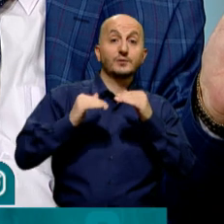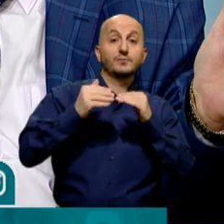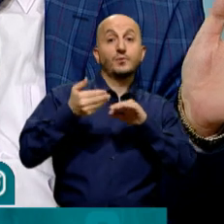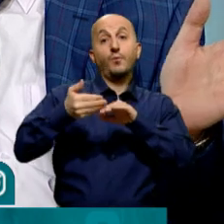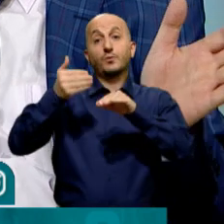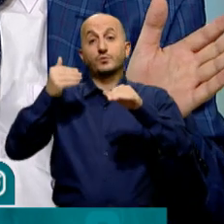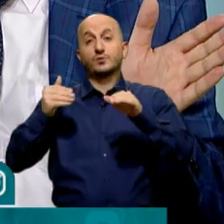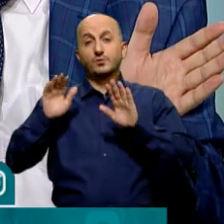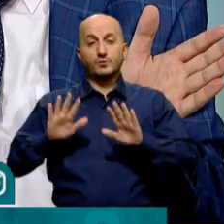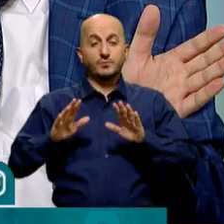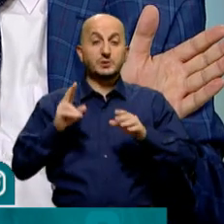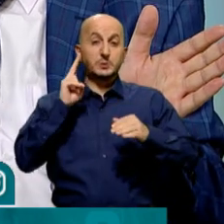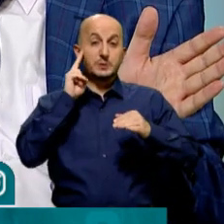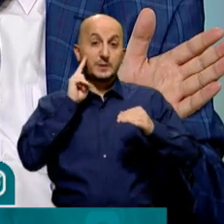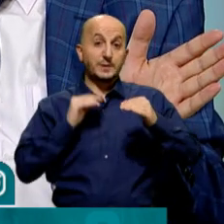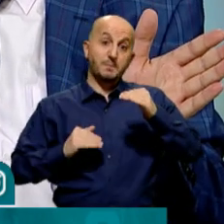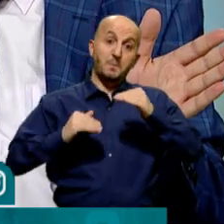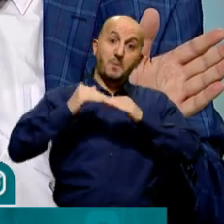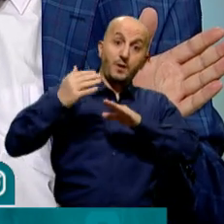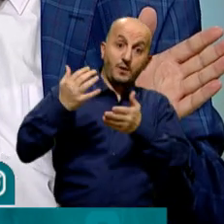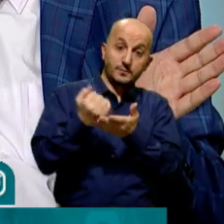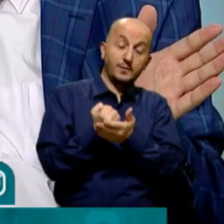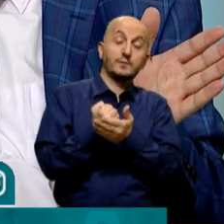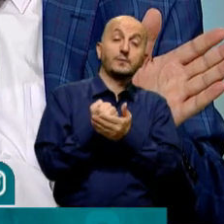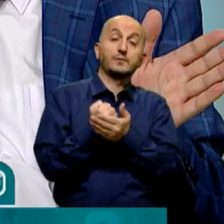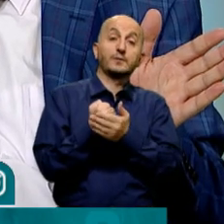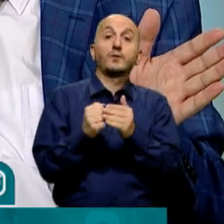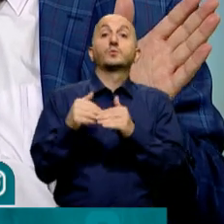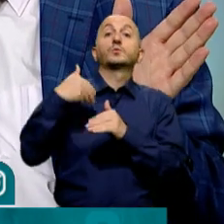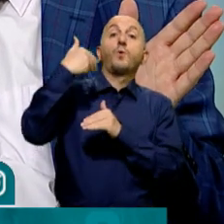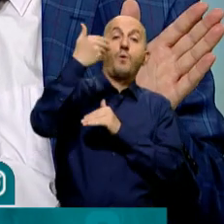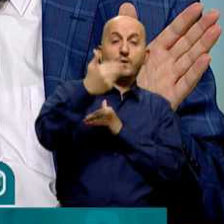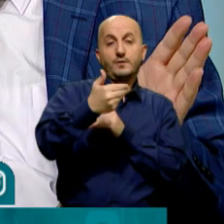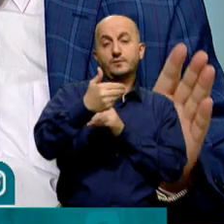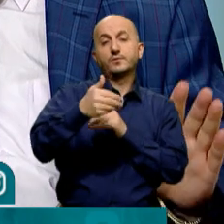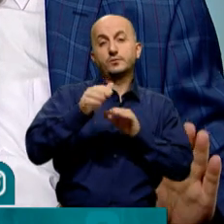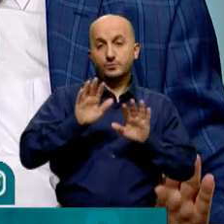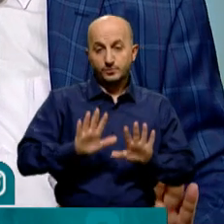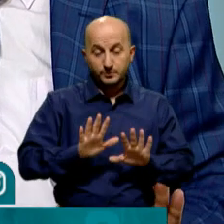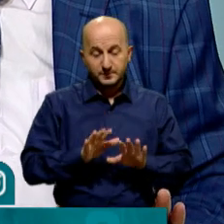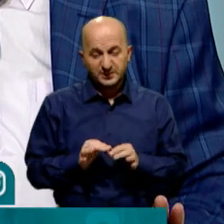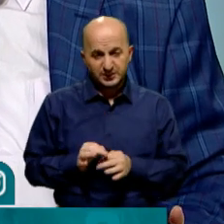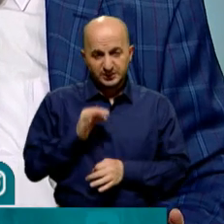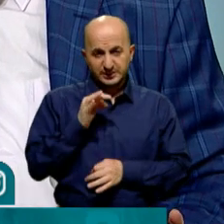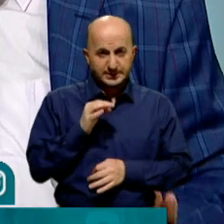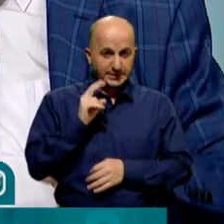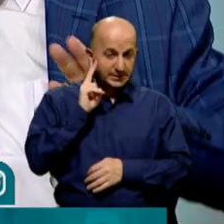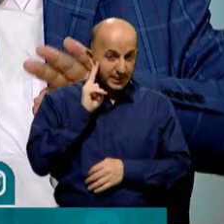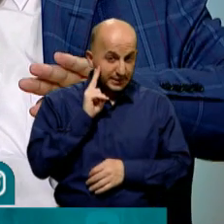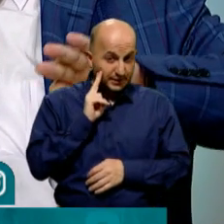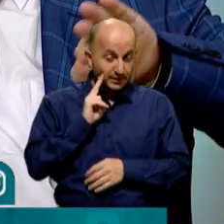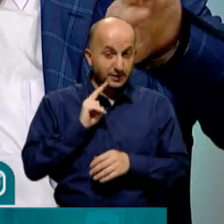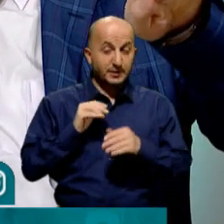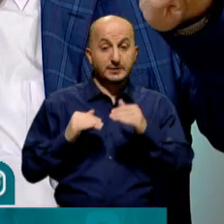Hı hı. Bir de nisap miktarı mala malik olduktan sonraki durumu. Kişi nisap miktarı